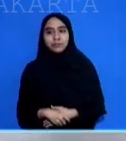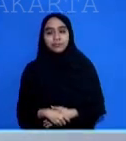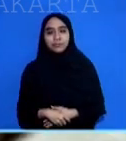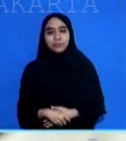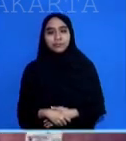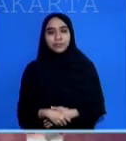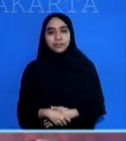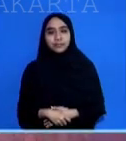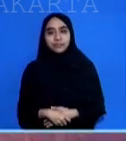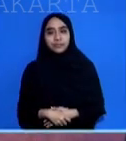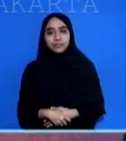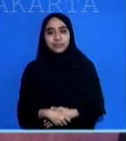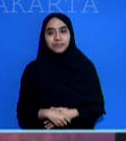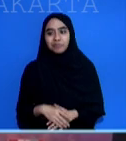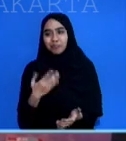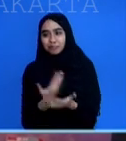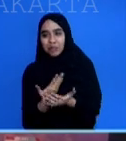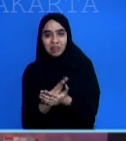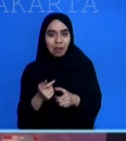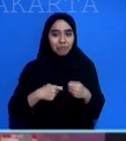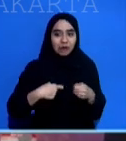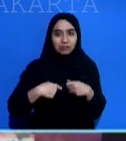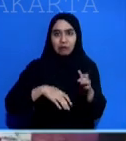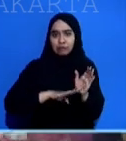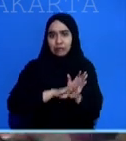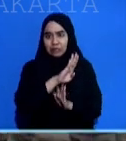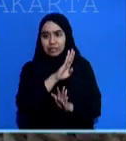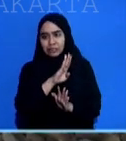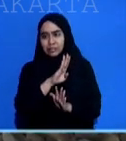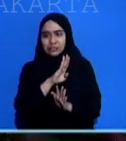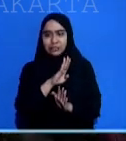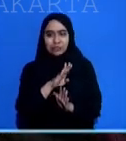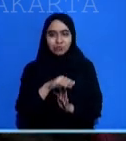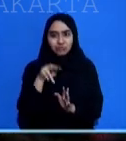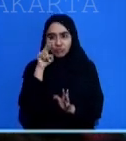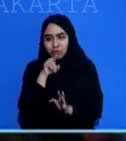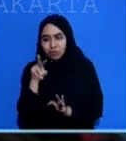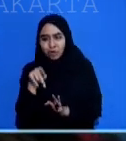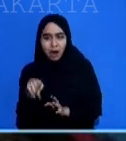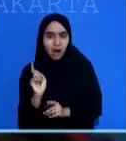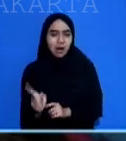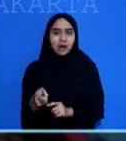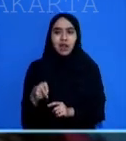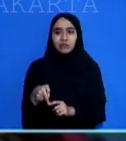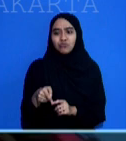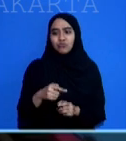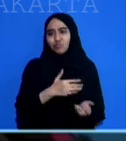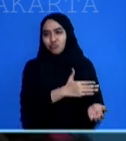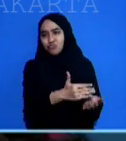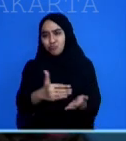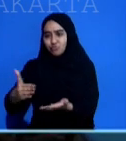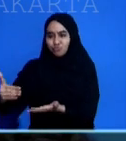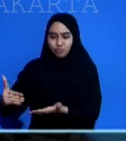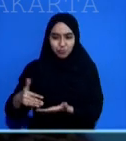pala. Melihat permintaan pasar yang sangat tinggi serta bahan-bahan yang berlimpah di wilayahnya, dengan bimbingan teman-temannya Puji Lestari akhirnya mencoba untuk belajar